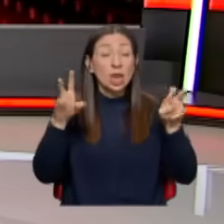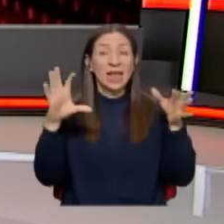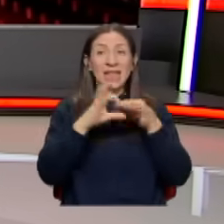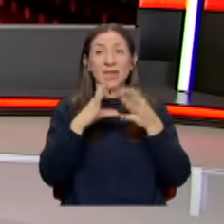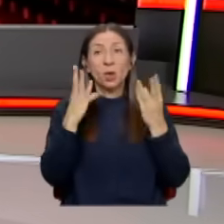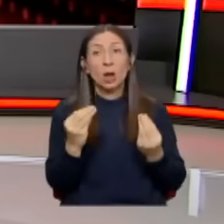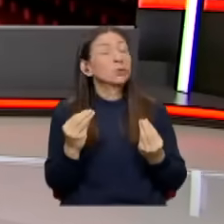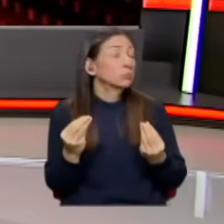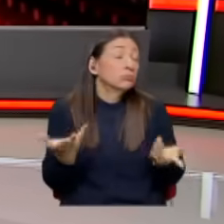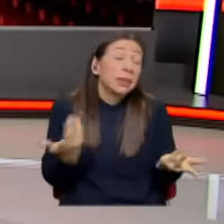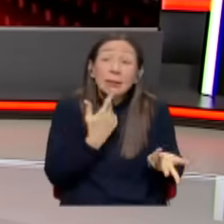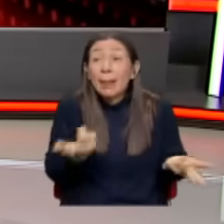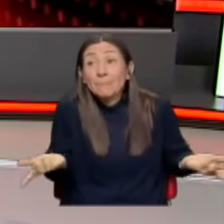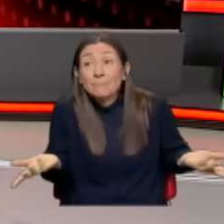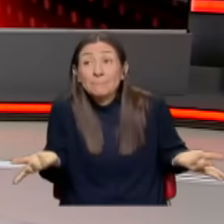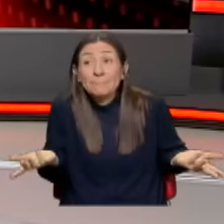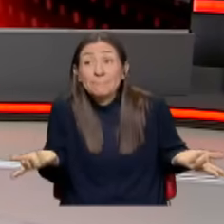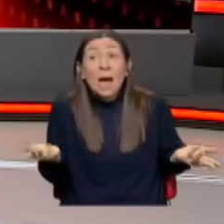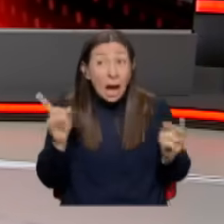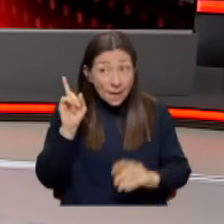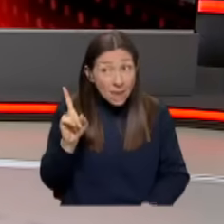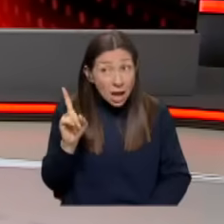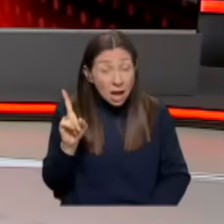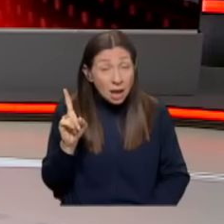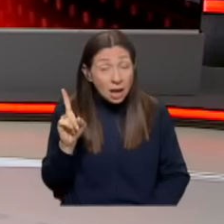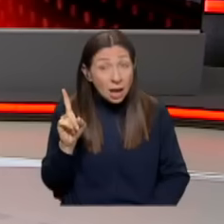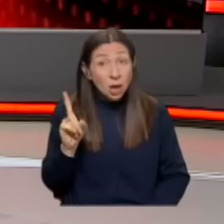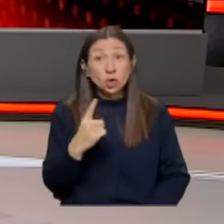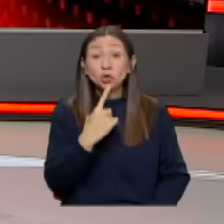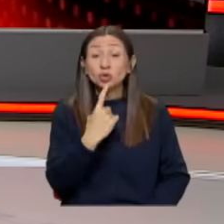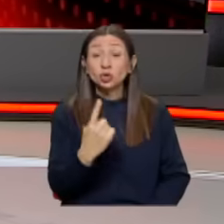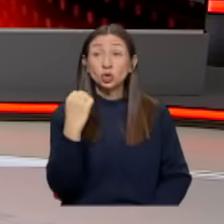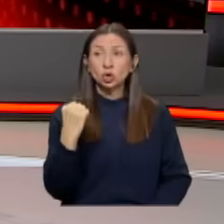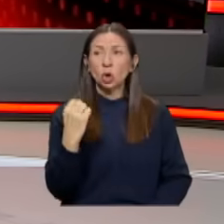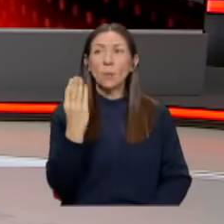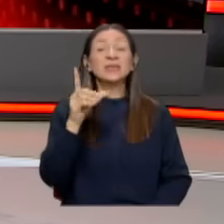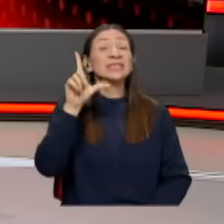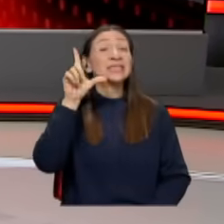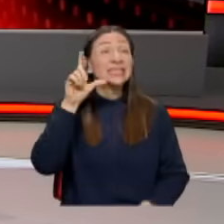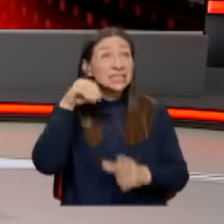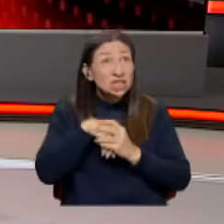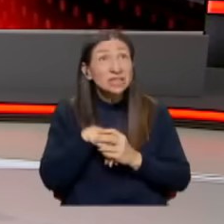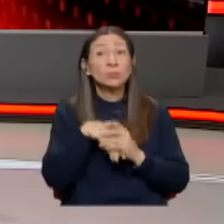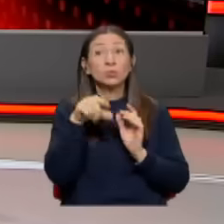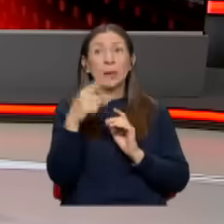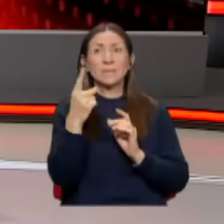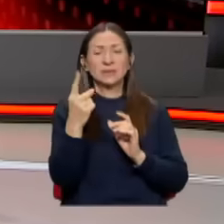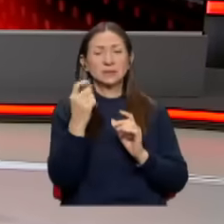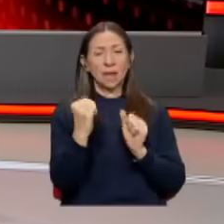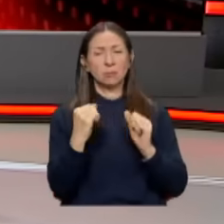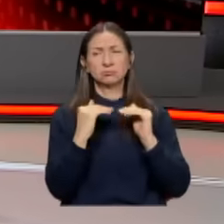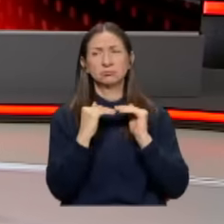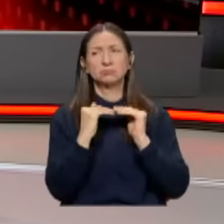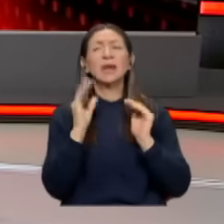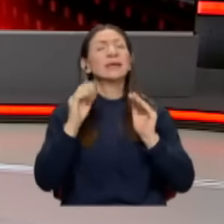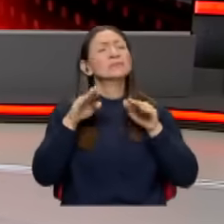olarak ne diyelim. Ama sözünüzün gücü olması için bunlarda bir tutarlılık olması